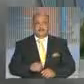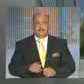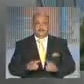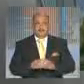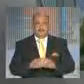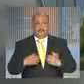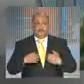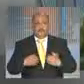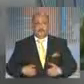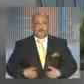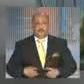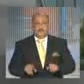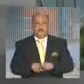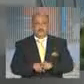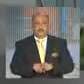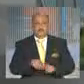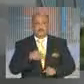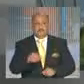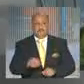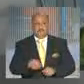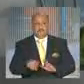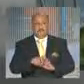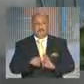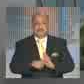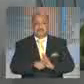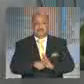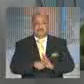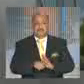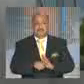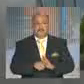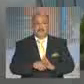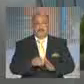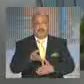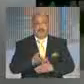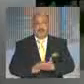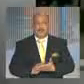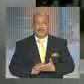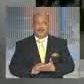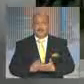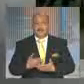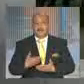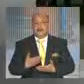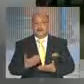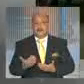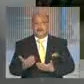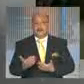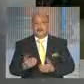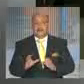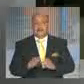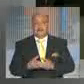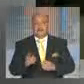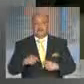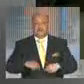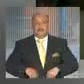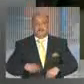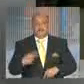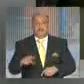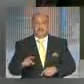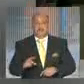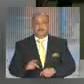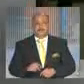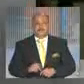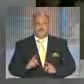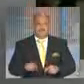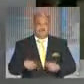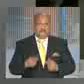دولية، وكان أحد السبل هذه مع كلية الطب بمونبلي بفرنسا. تحركات احتجاجية ستشهدها مدنين في الأيام